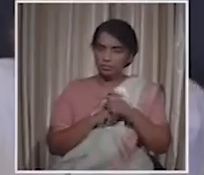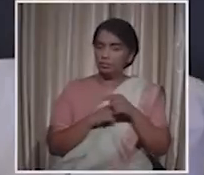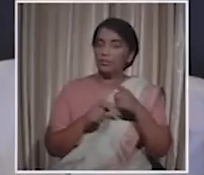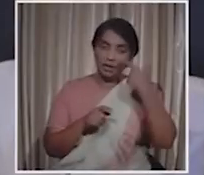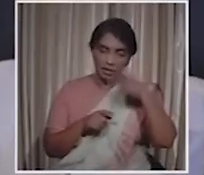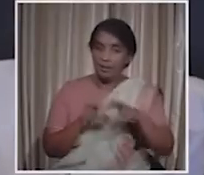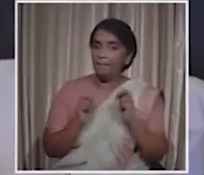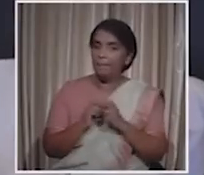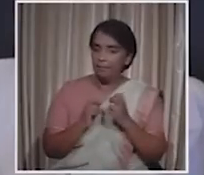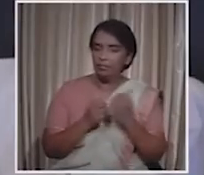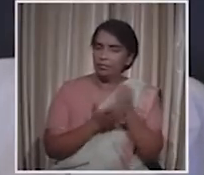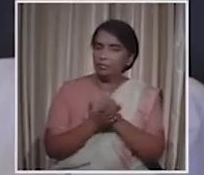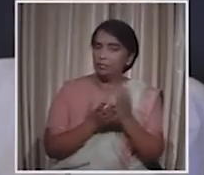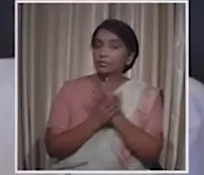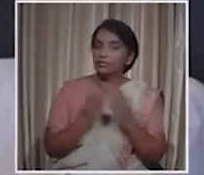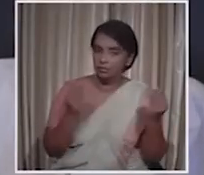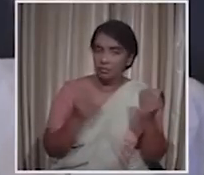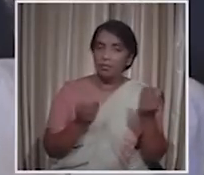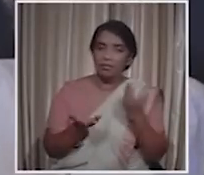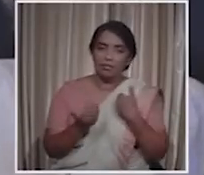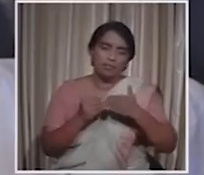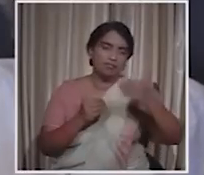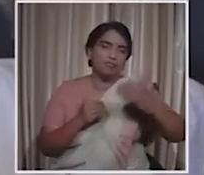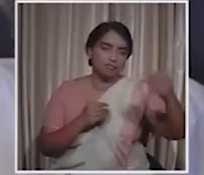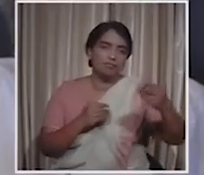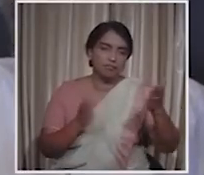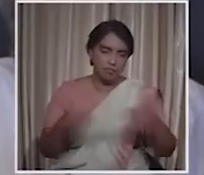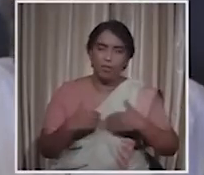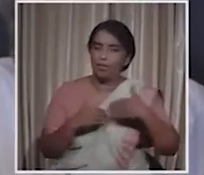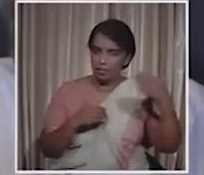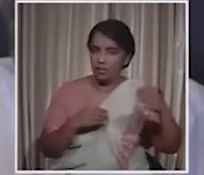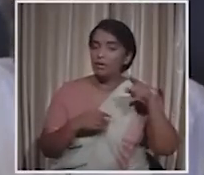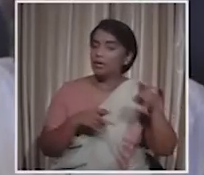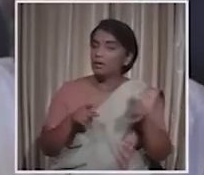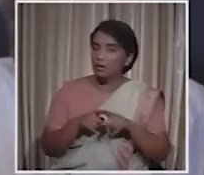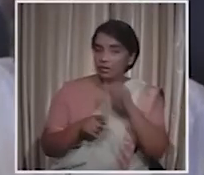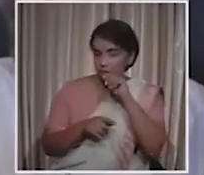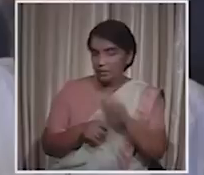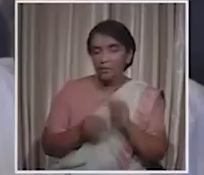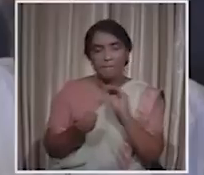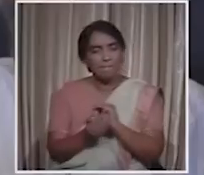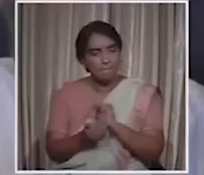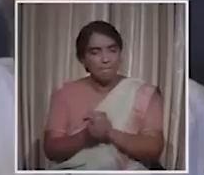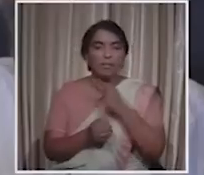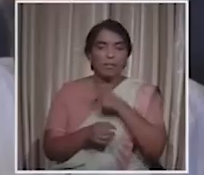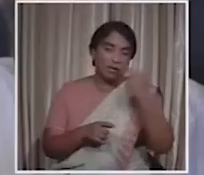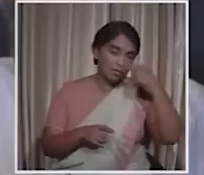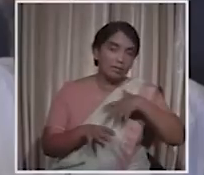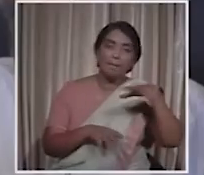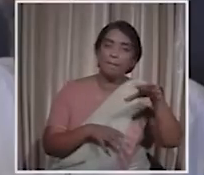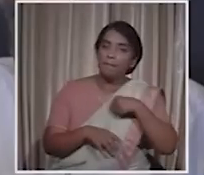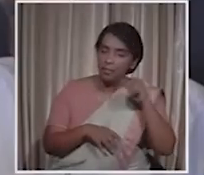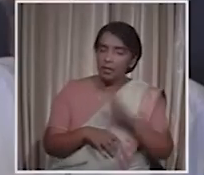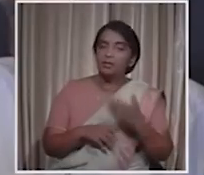ඉන්ධන ගැටලුව සම්පූර්ණයෙන්ම විසඳීමට තව ටික කාලයක් ගත වේවි. මේ නිසා ඉතාම අරපරිස්සමෙන් ඉන්ධන භාවිතා